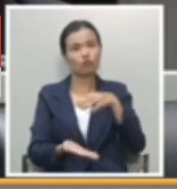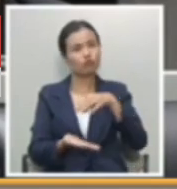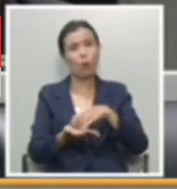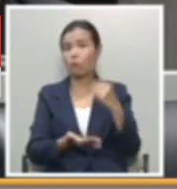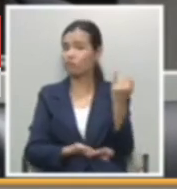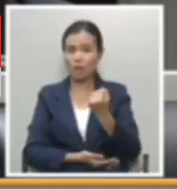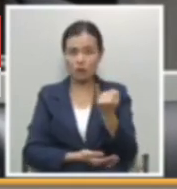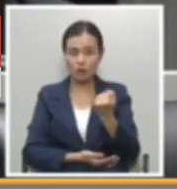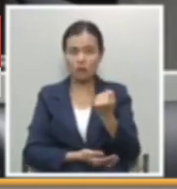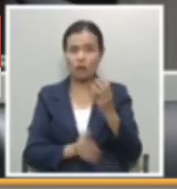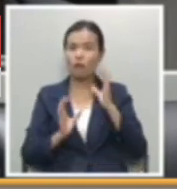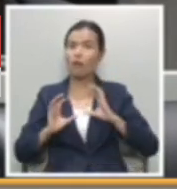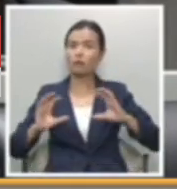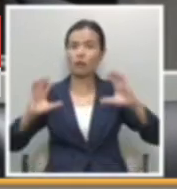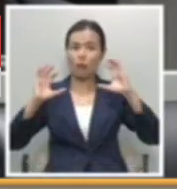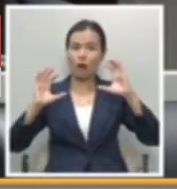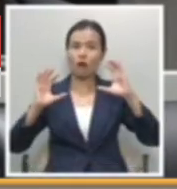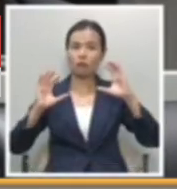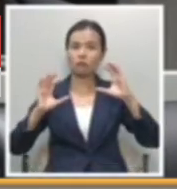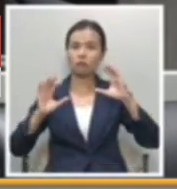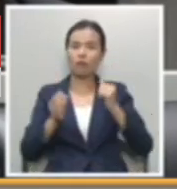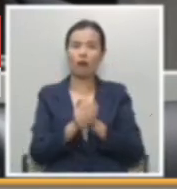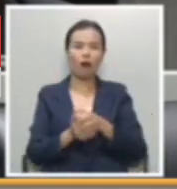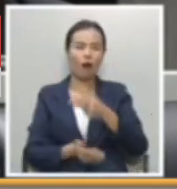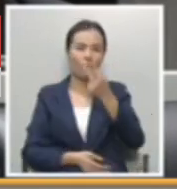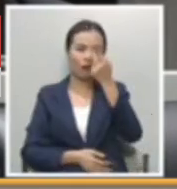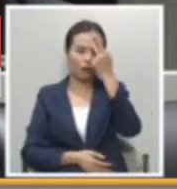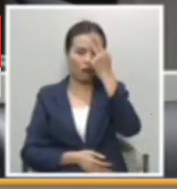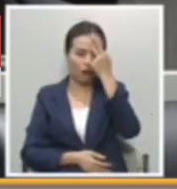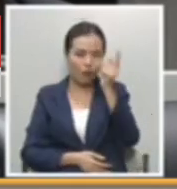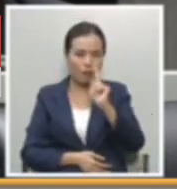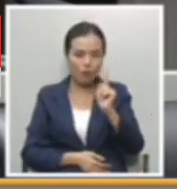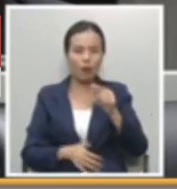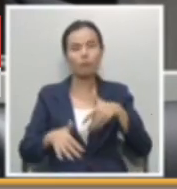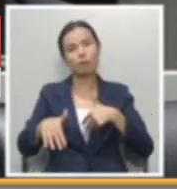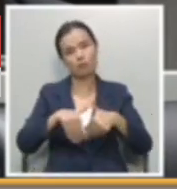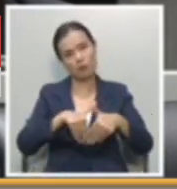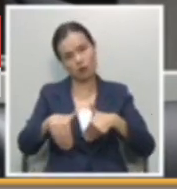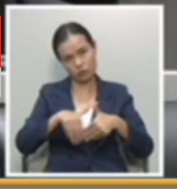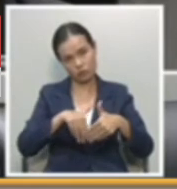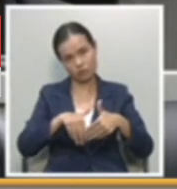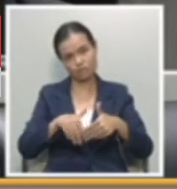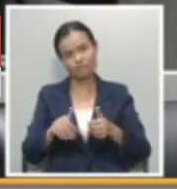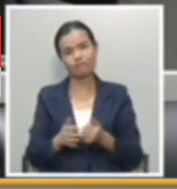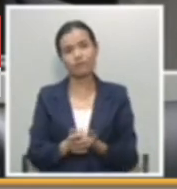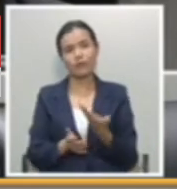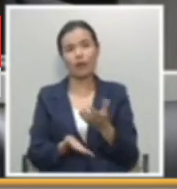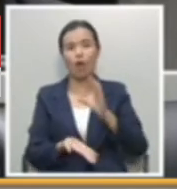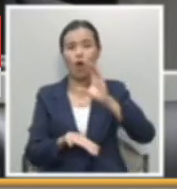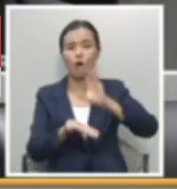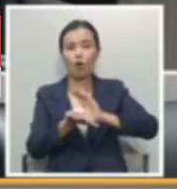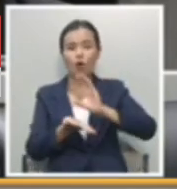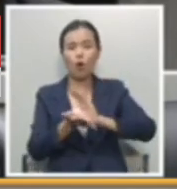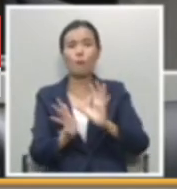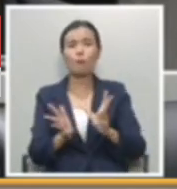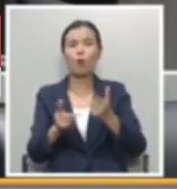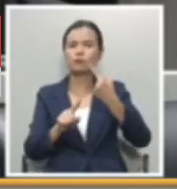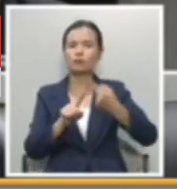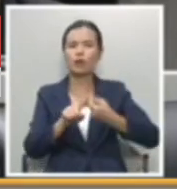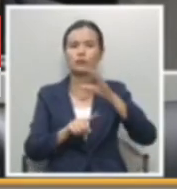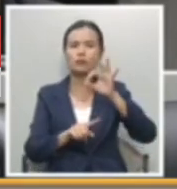ลครับแล้วก็เป็นความซวยของพี่น้องประชาชนงบมันจะหมดสิ้นปีอ่ะกันยาแล้